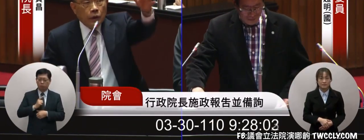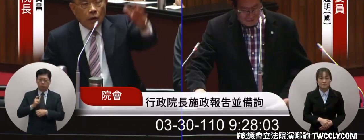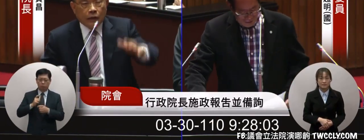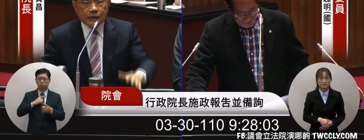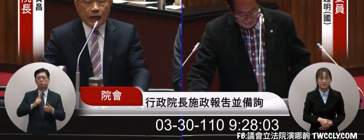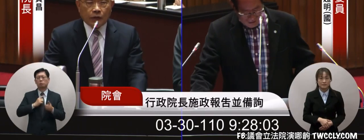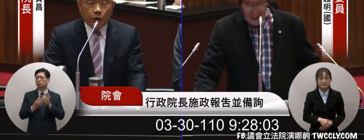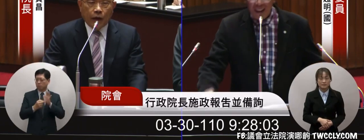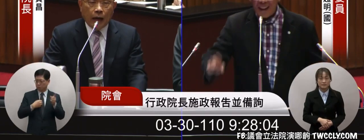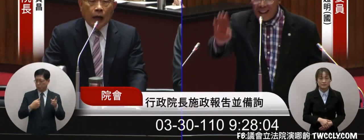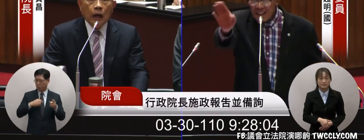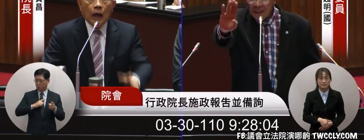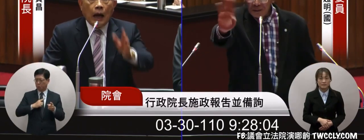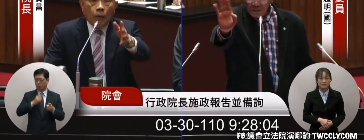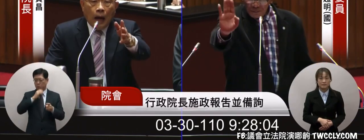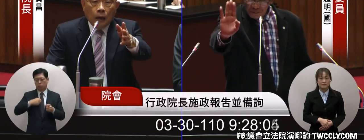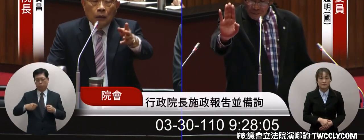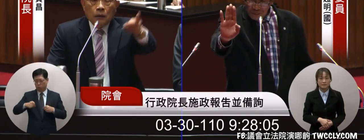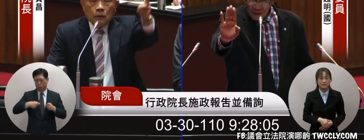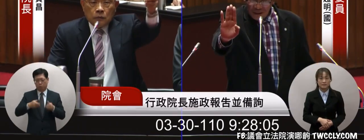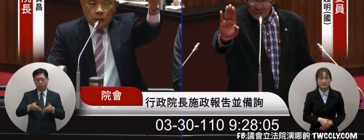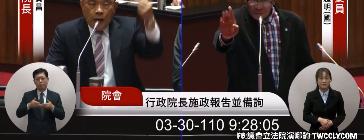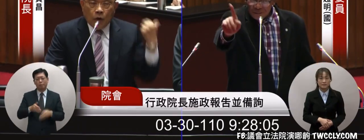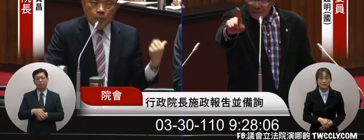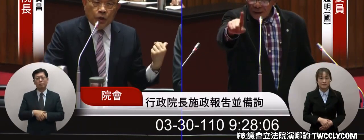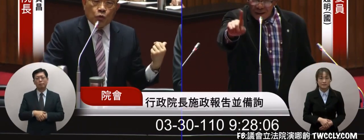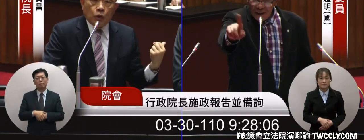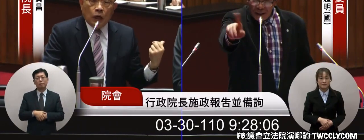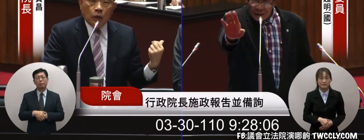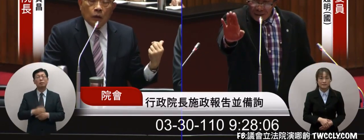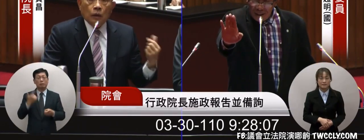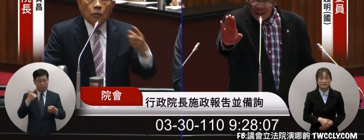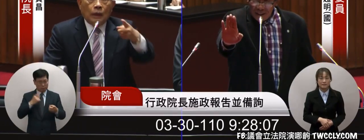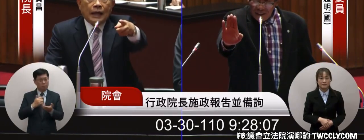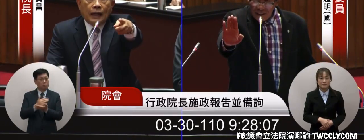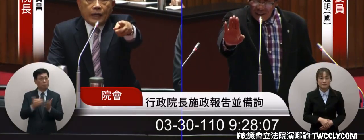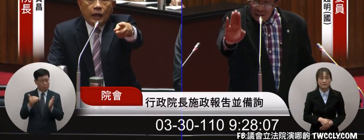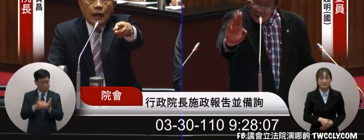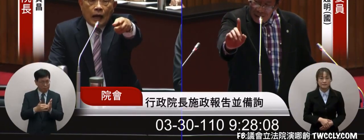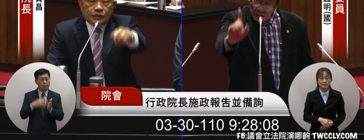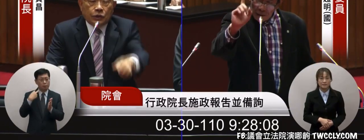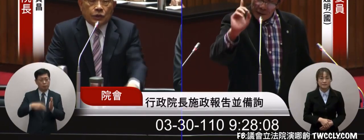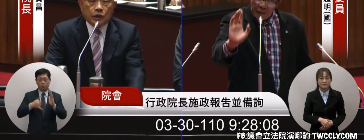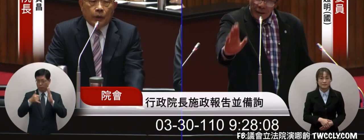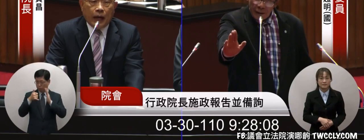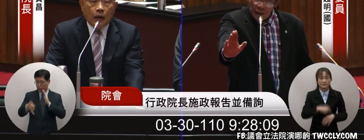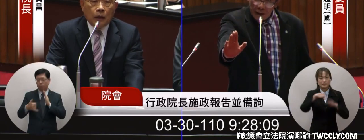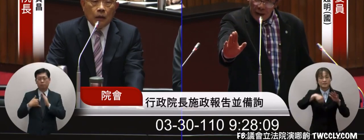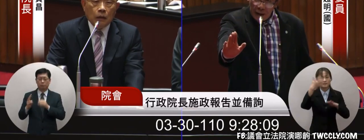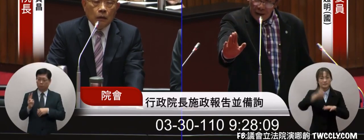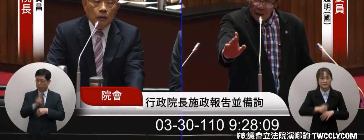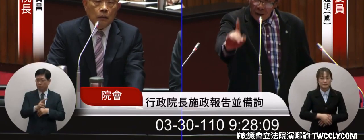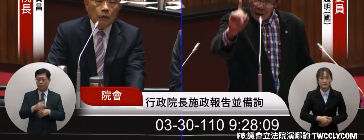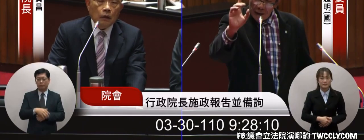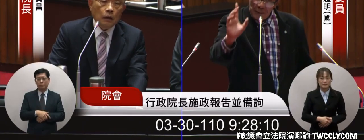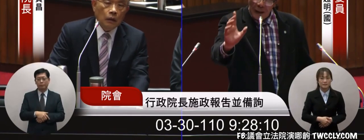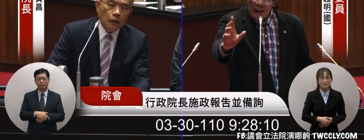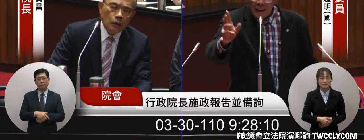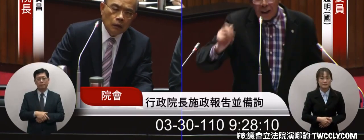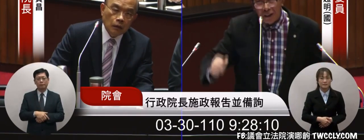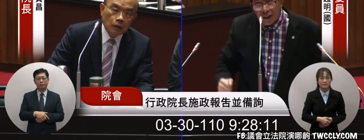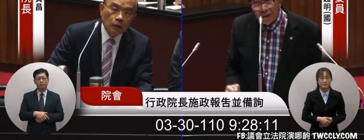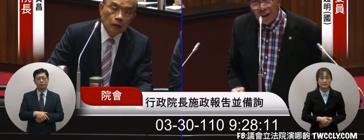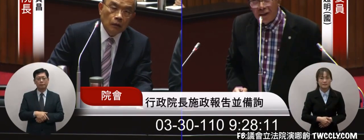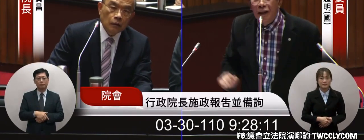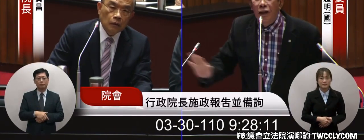你說建設更重要我敢讓他們評估好我這台電影邀請你作為你不敢